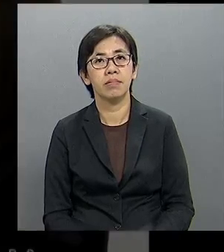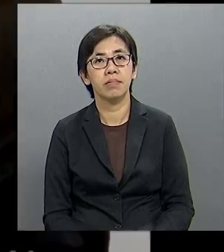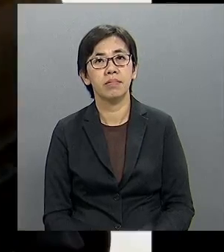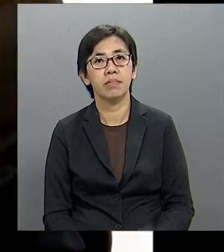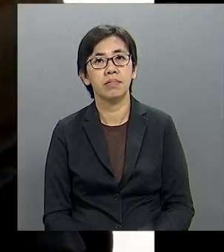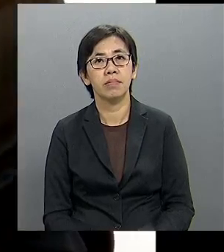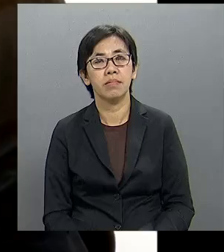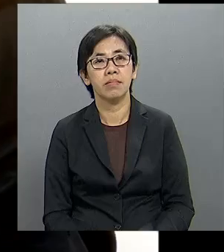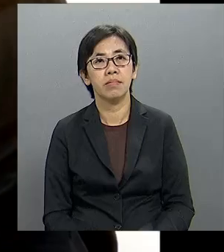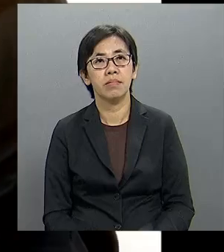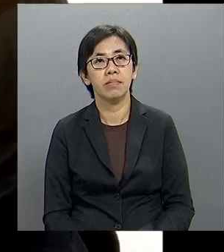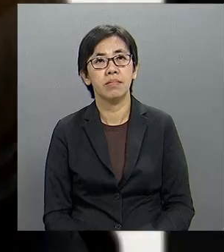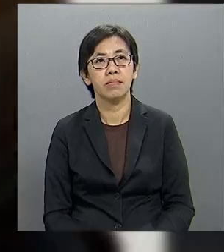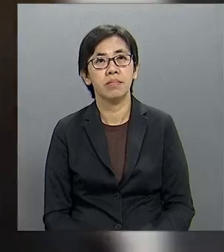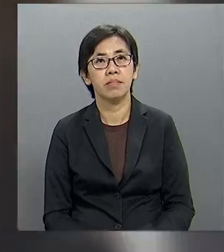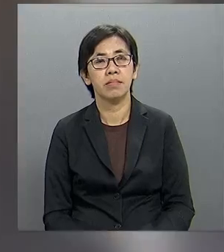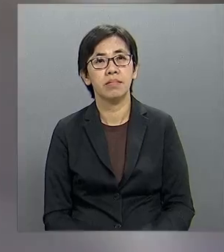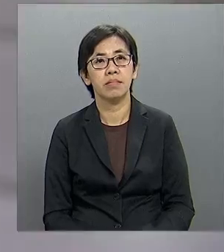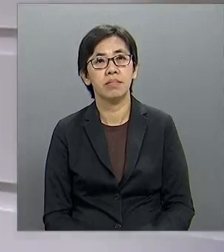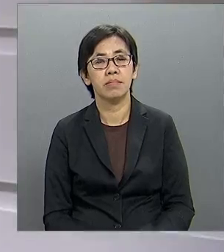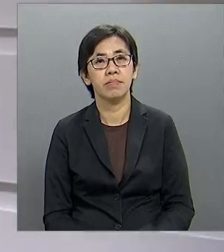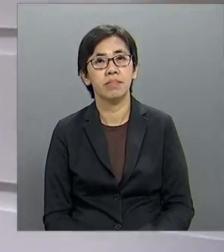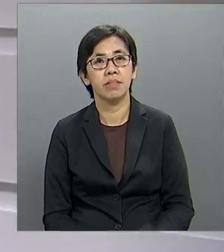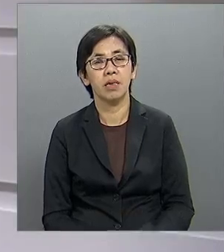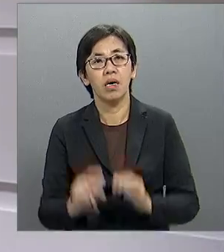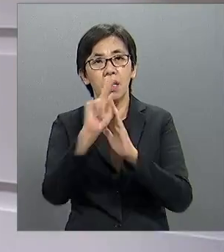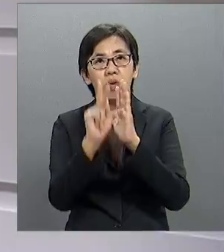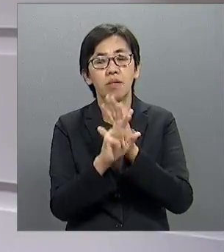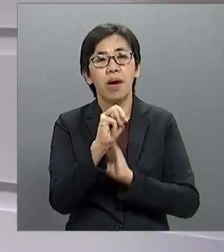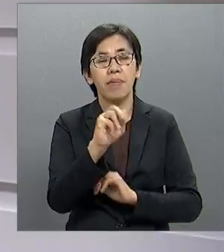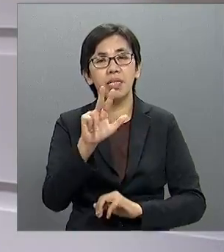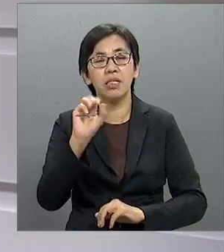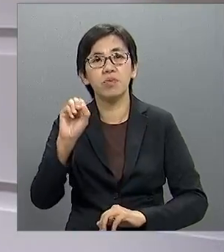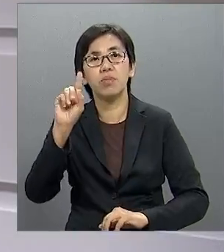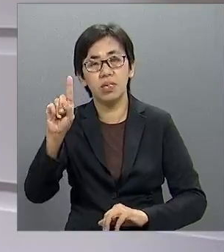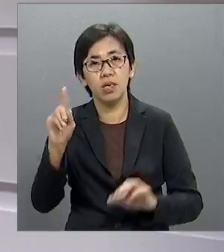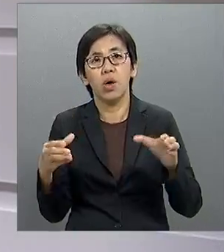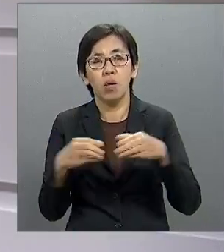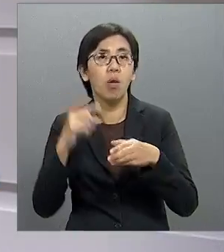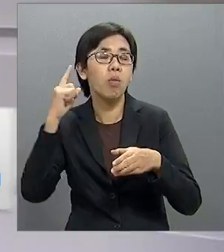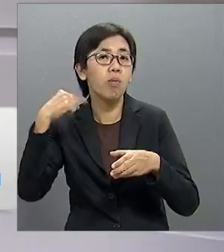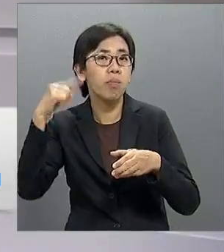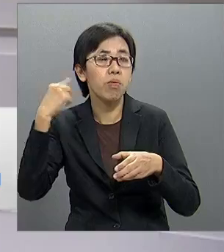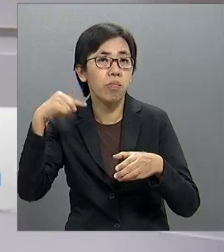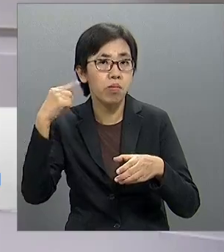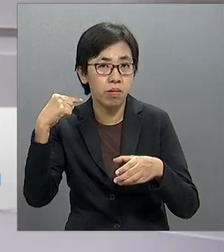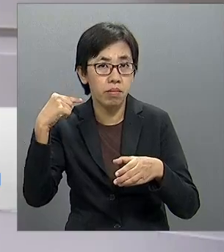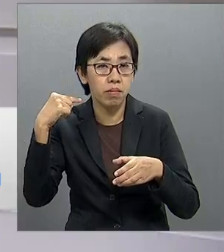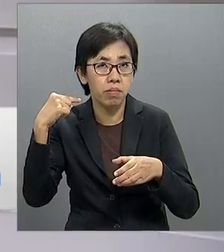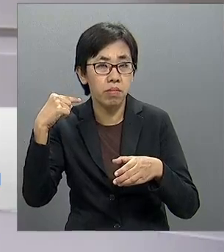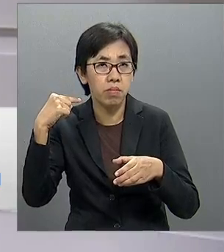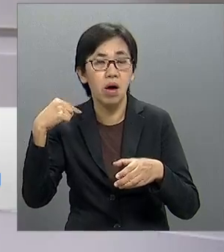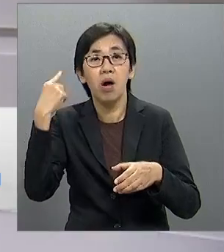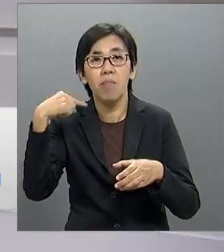นะแต่ว่าจะ 301เนี่ยก็ถ้าเป็นกลุ่มของผู้หญิงที่ขี้บ่เคยมี